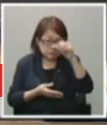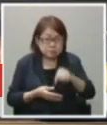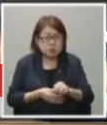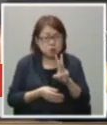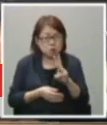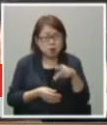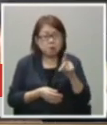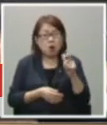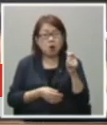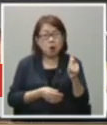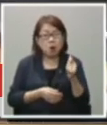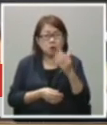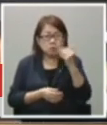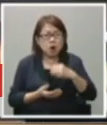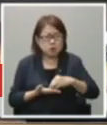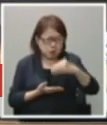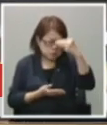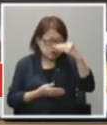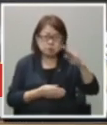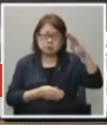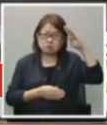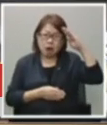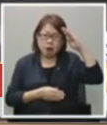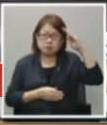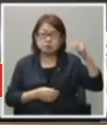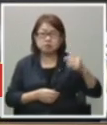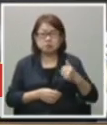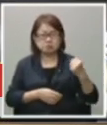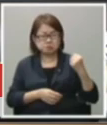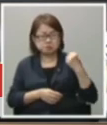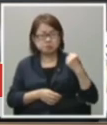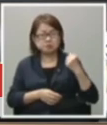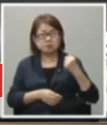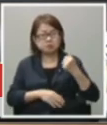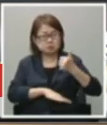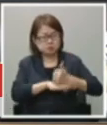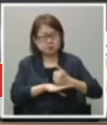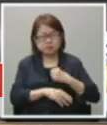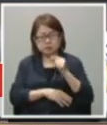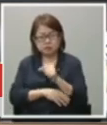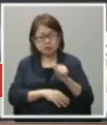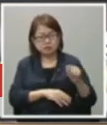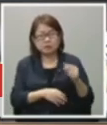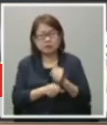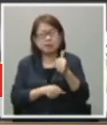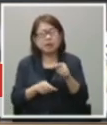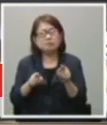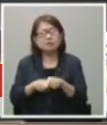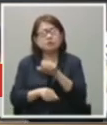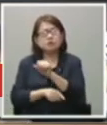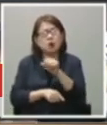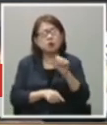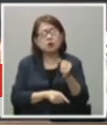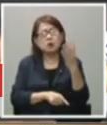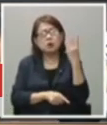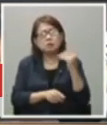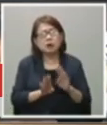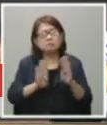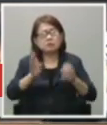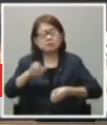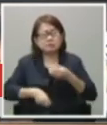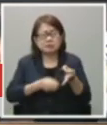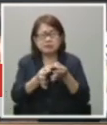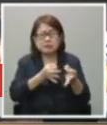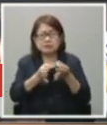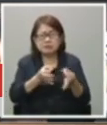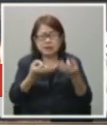าทหารเป็นใหญ่ทหารมีอำนาจทหารสั่งการและได้ทุกอย่างอย่างที่เพื่อนสมาชิกพวกเราได้แชร์ให้เห็นนะครับแต่